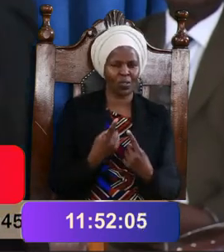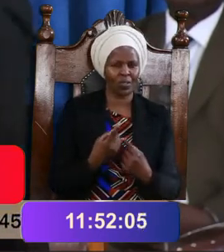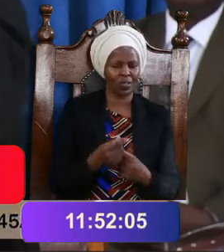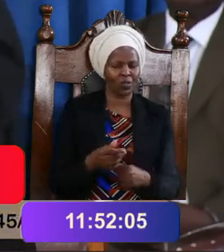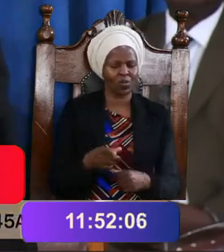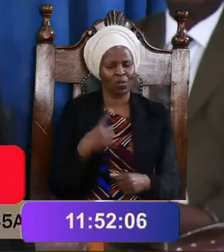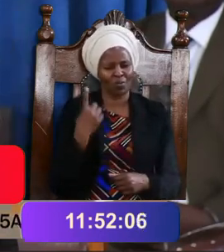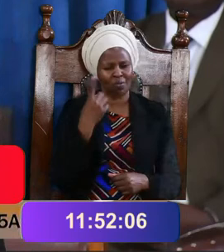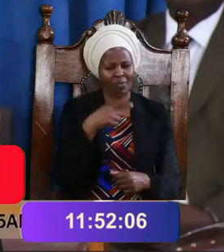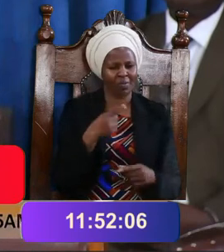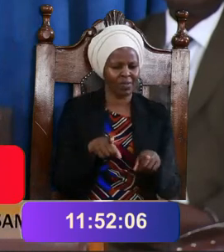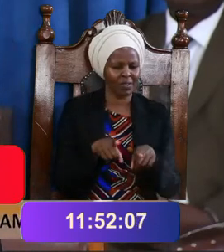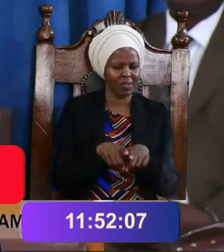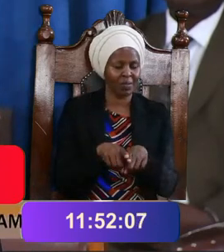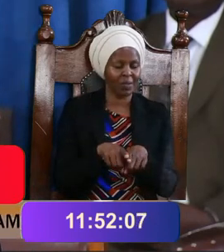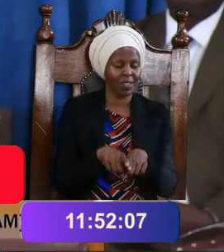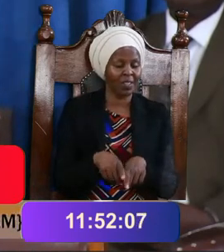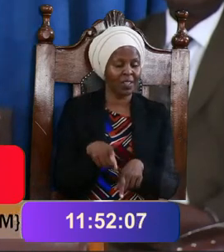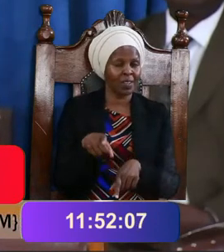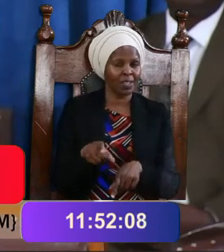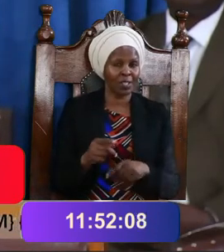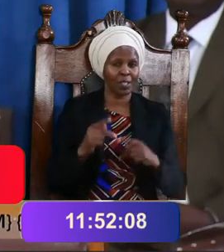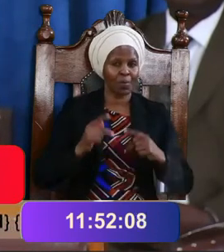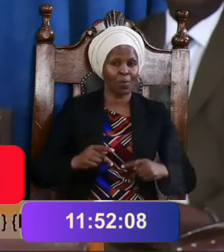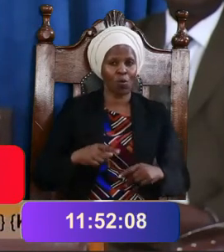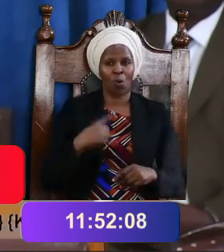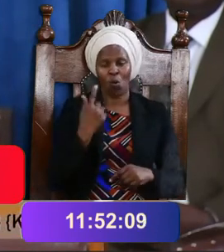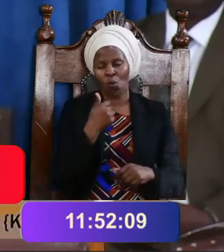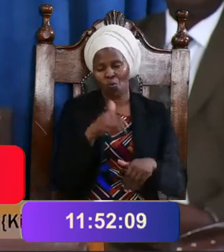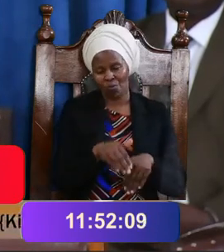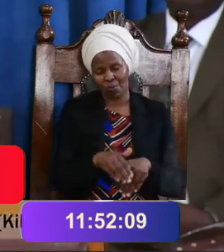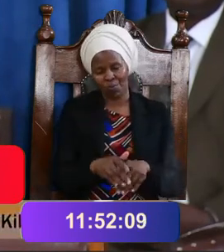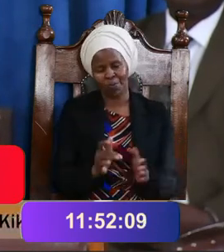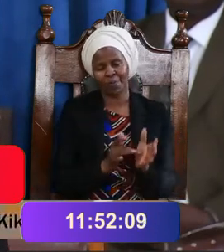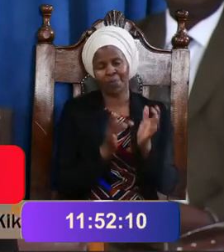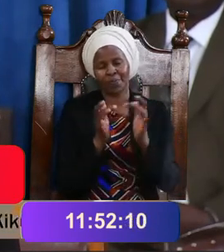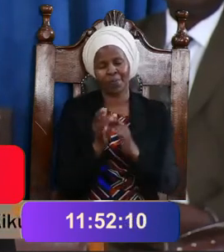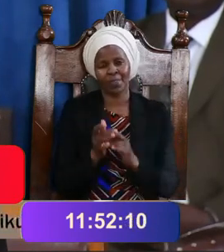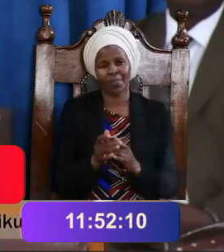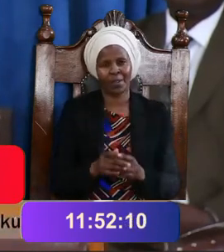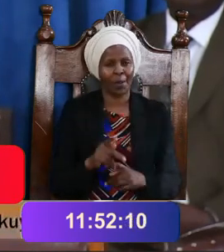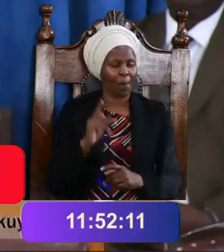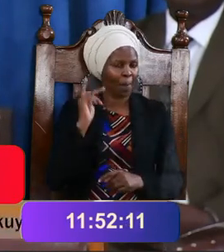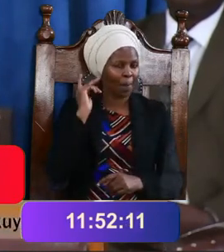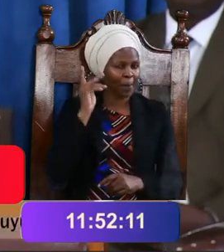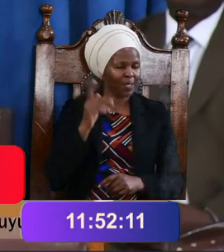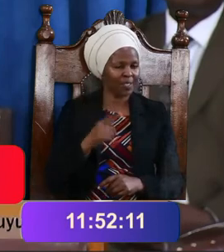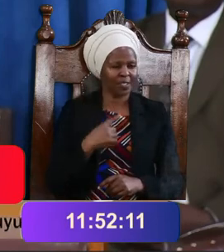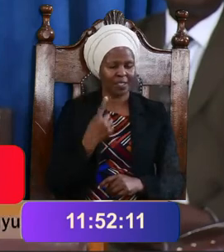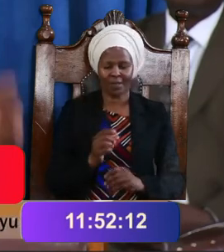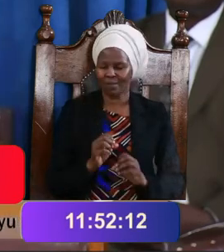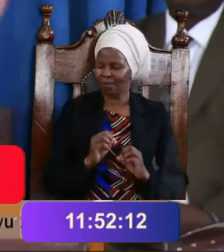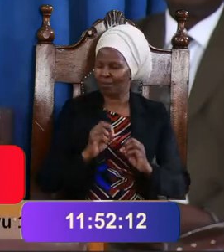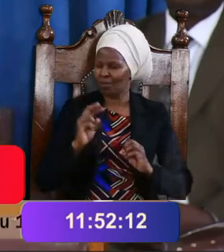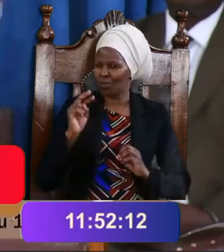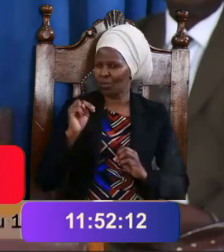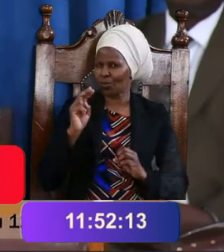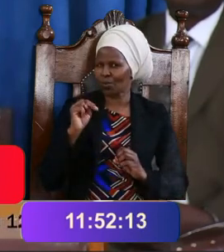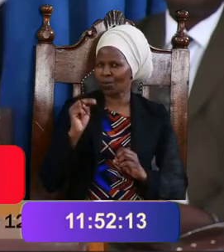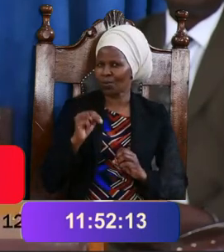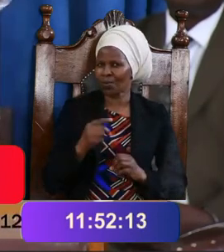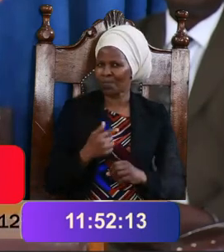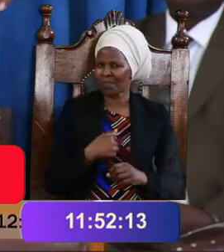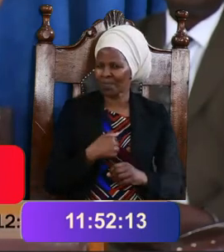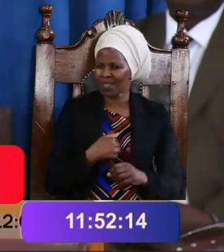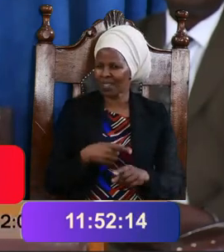unakaa kama wale watu ambao ni wanafuata Yesu." Paulo, Petro akasema, mimi si